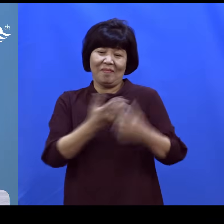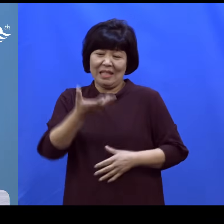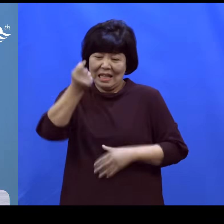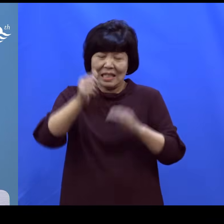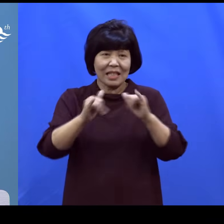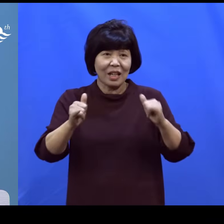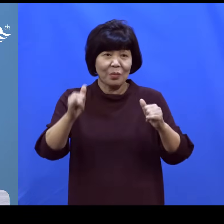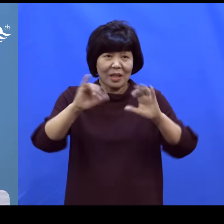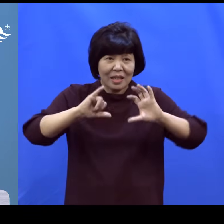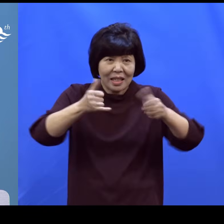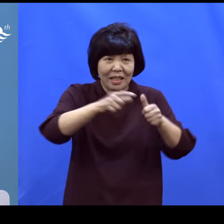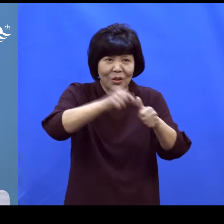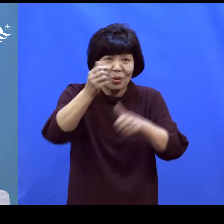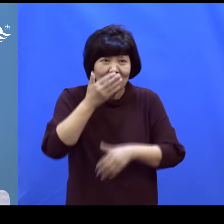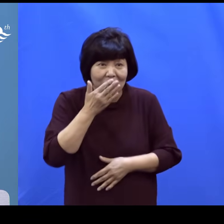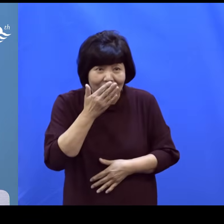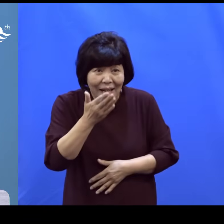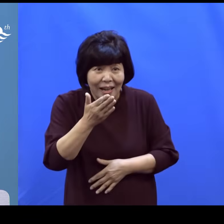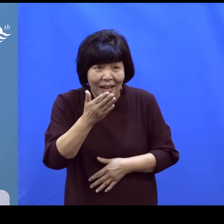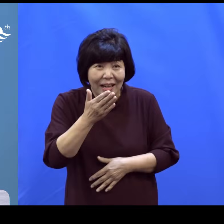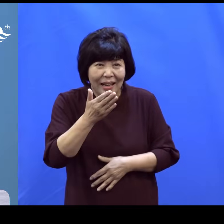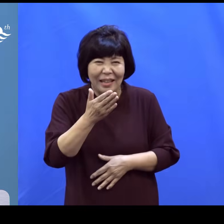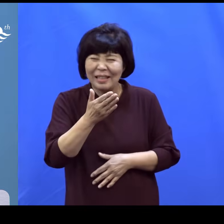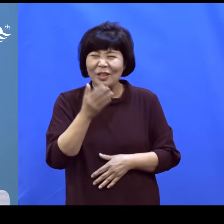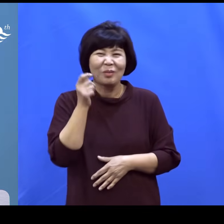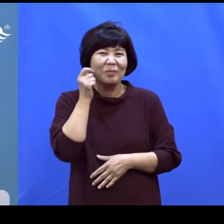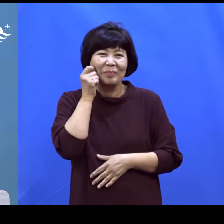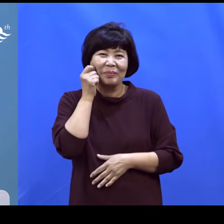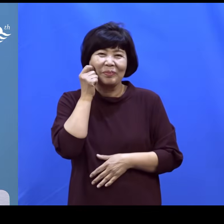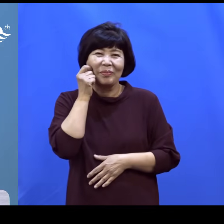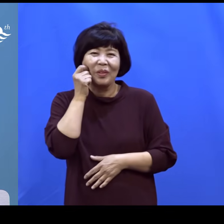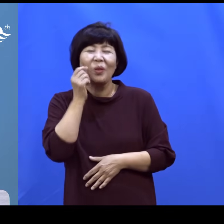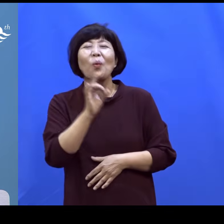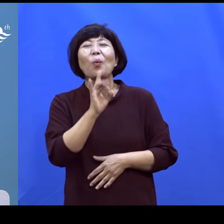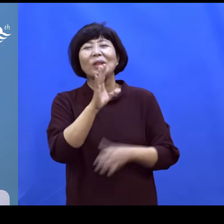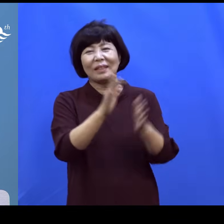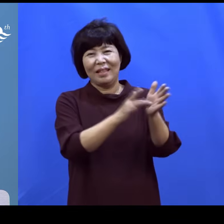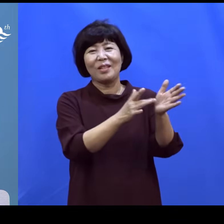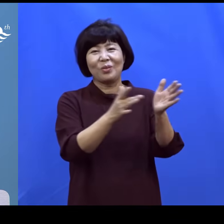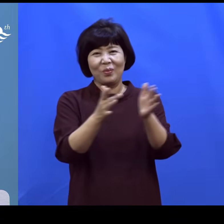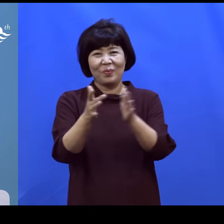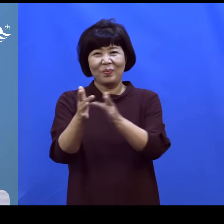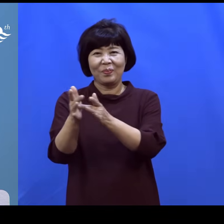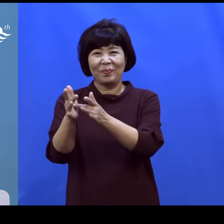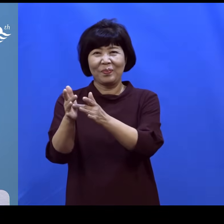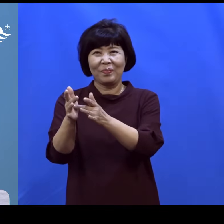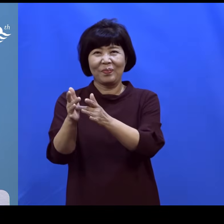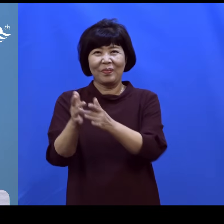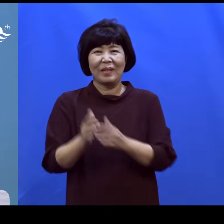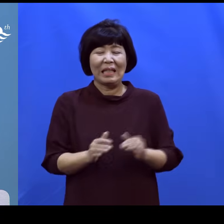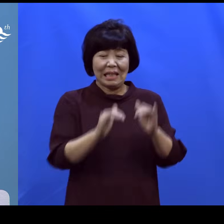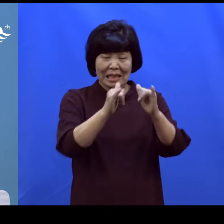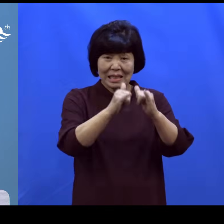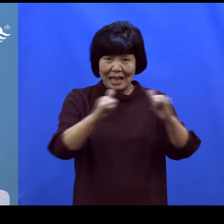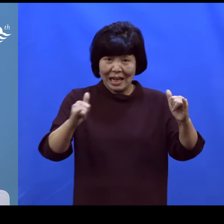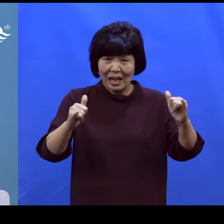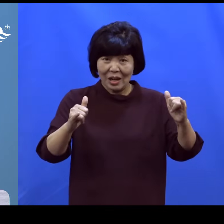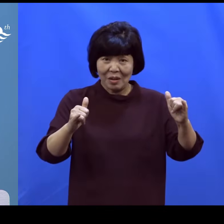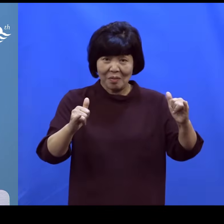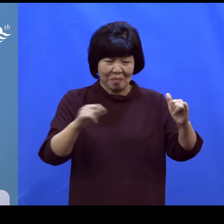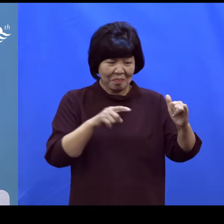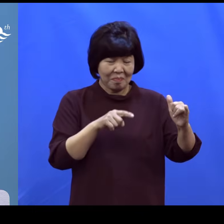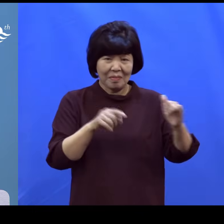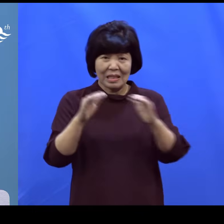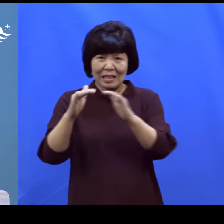누가 죄로부터 인간을 구원해낼 자가 있습니까? 예수밖에 없습니다. 사람은 사람을 구원해낼 수가